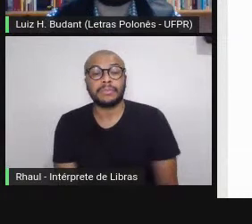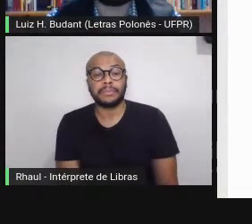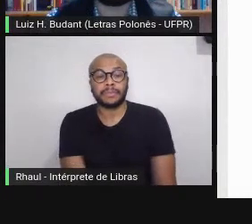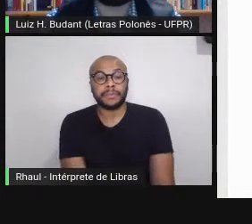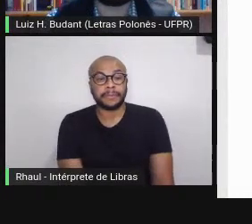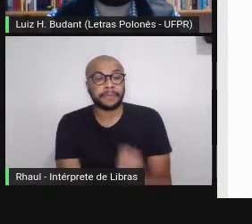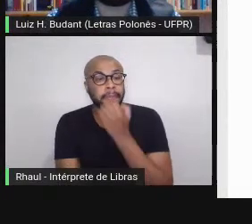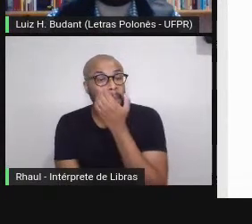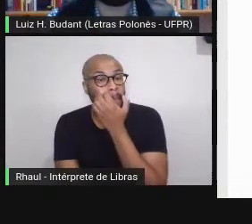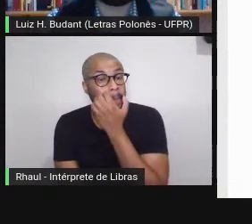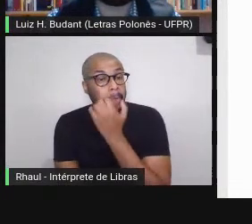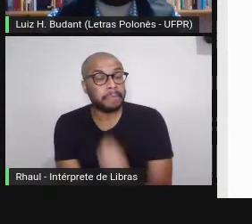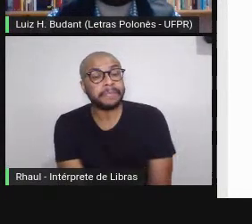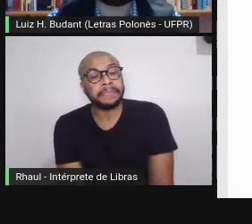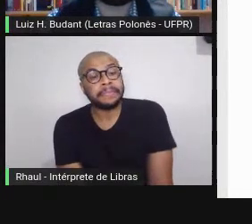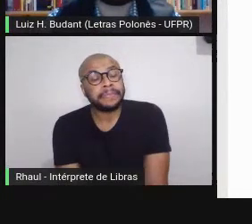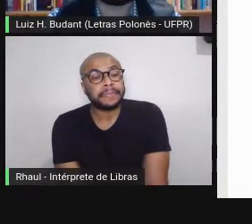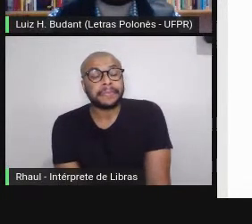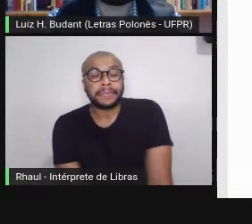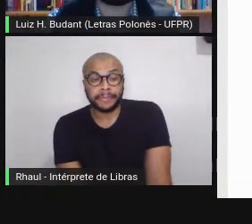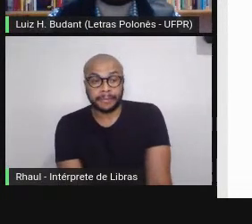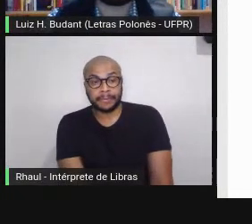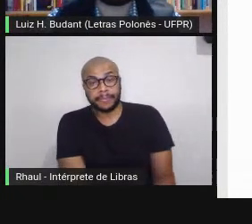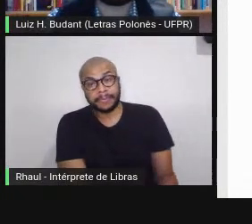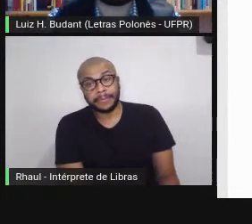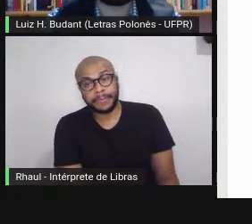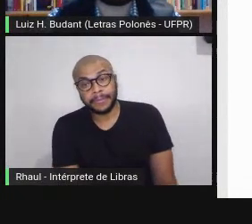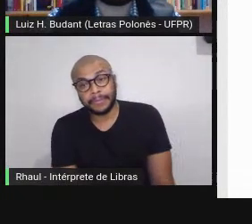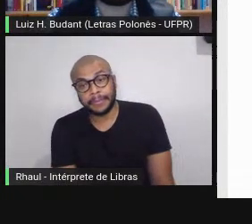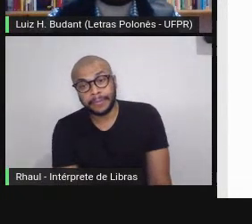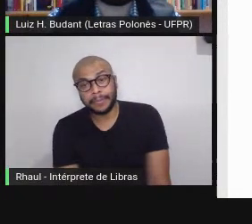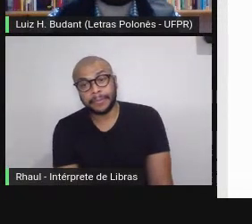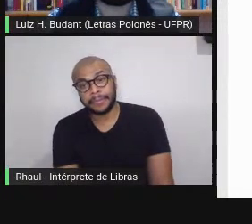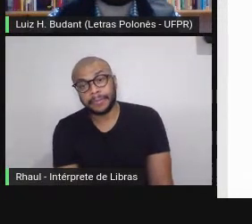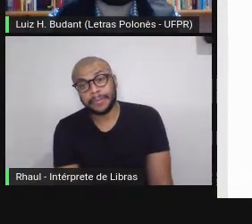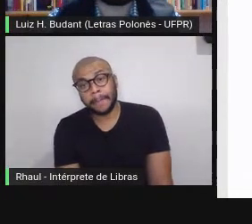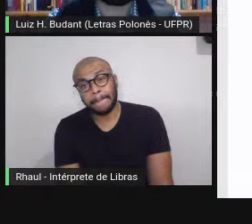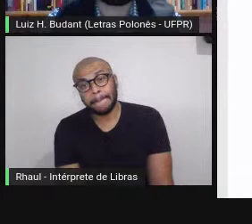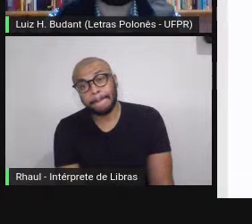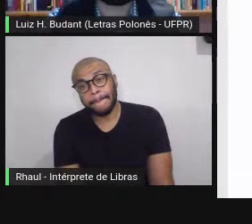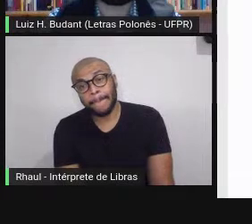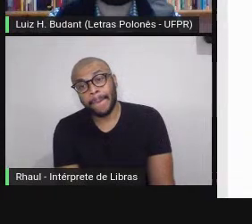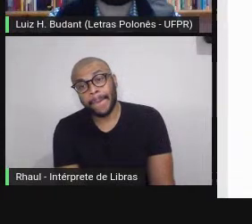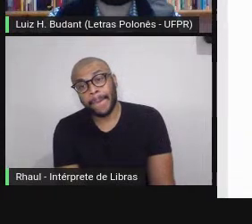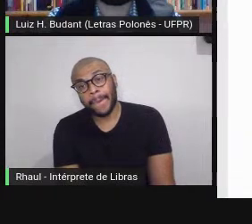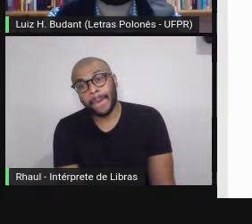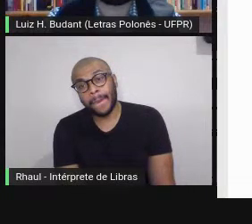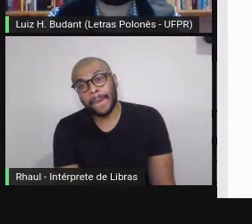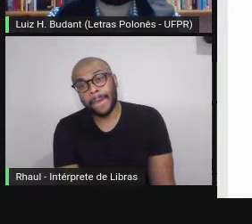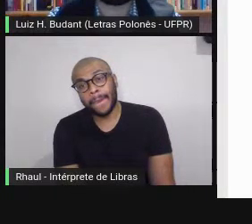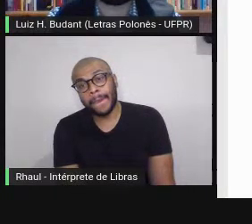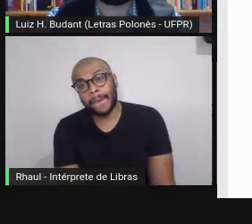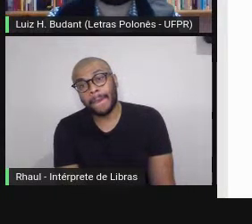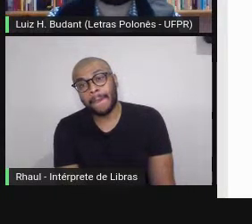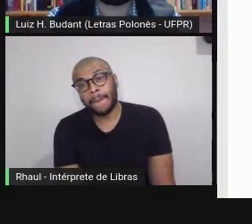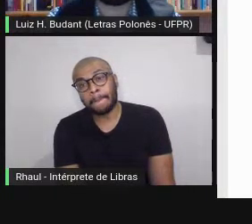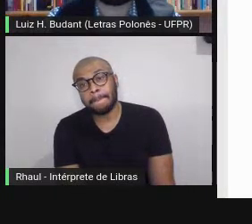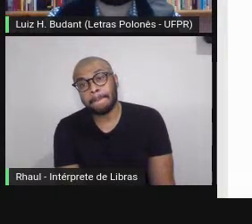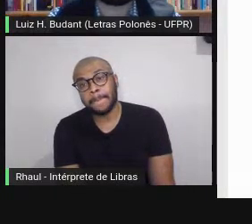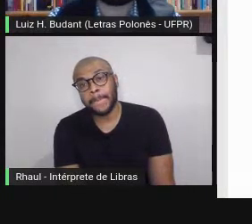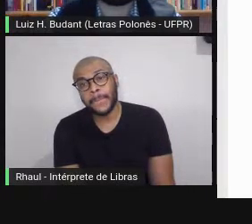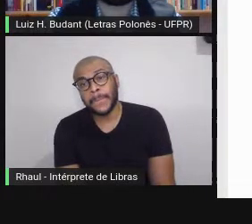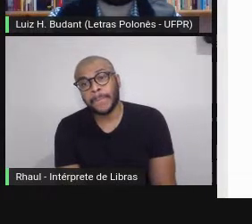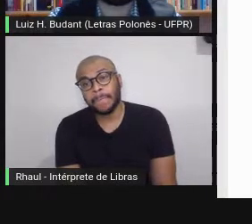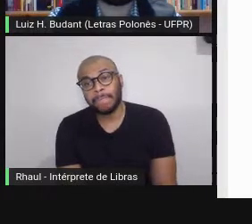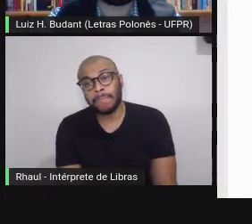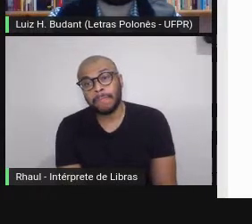Bardzo rzadkie na e, jeżeli na przykład ktoś się nazywa Werle albo Umerle albo Jankę, no to